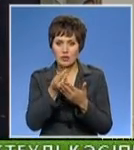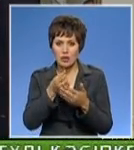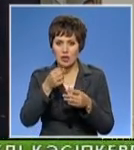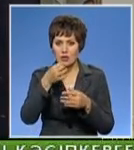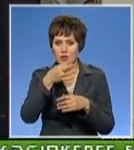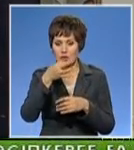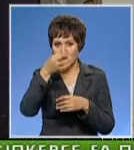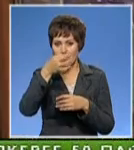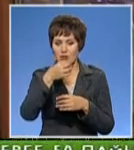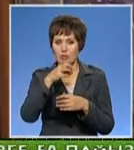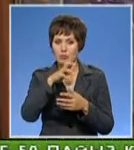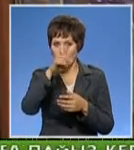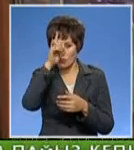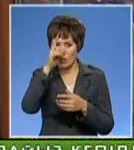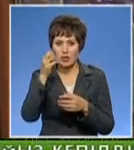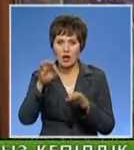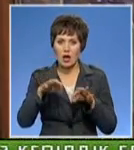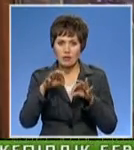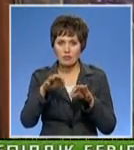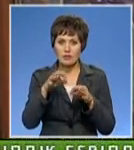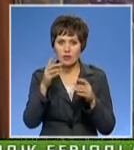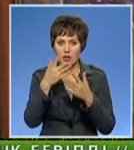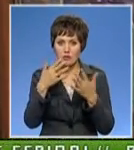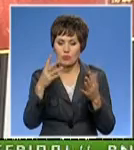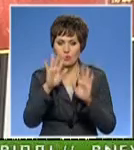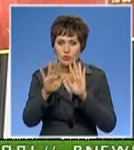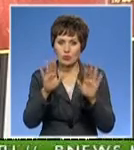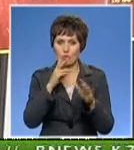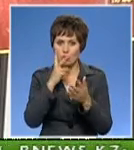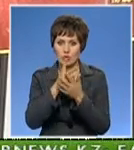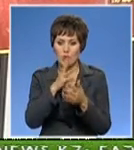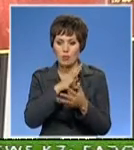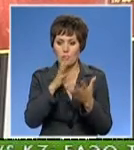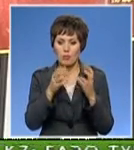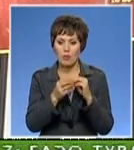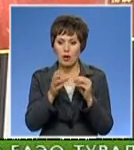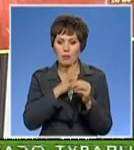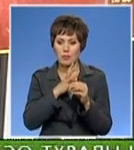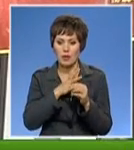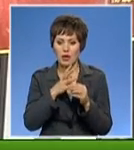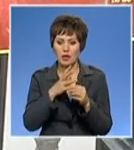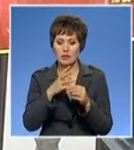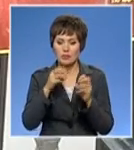Австрия, Турция елдерінің көрмелеріне де қатысып жатыр. Самат Нұрланбекұлы, Талап Сағымбаев, Алматы телеарнасы.